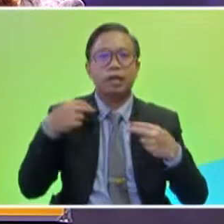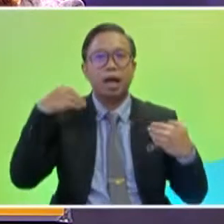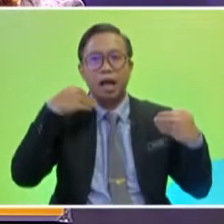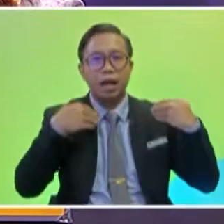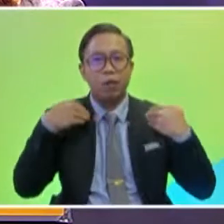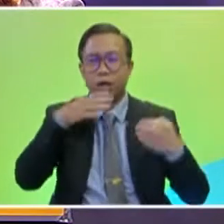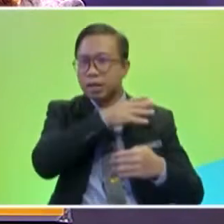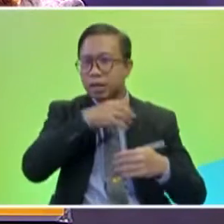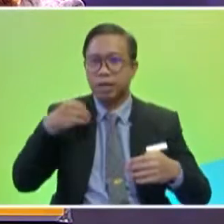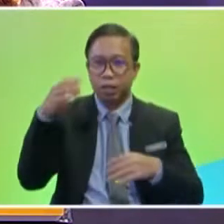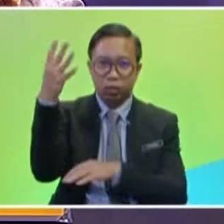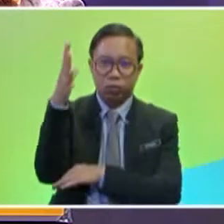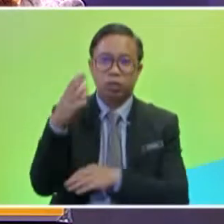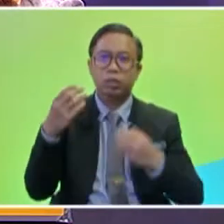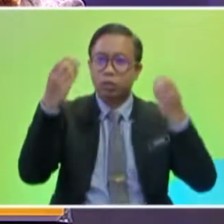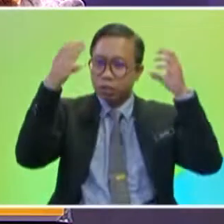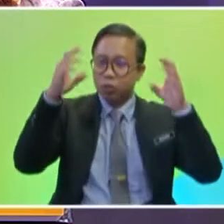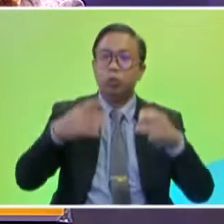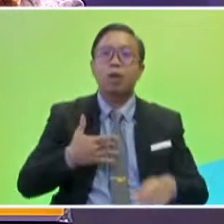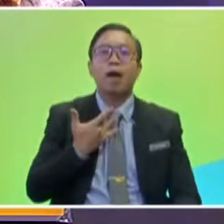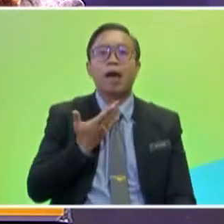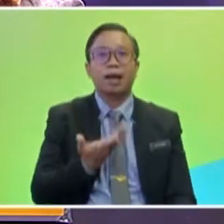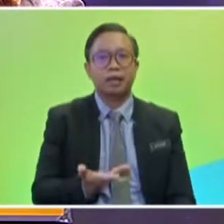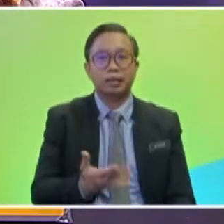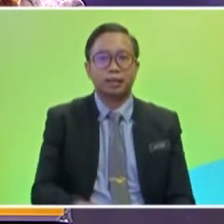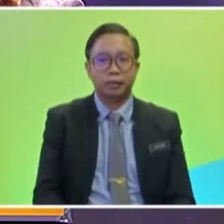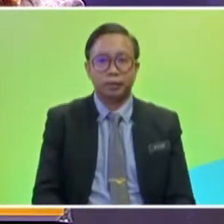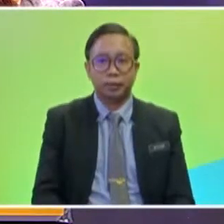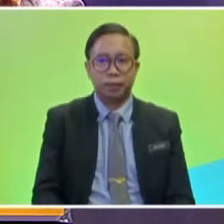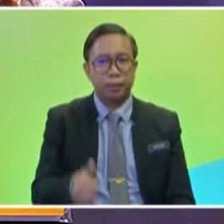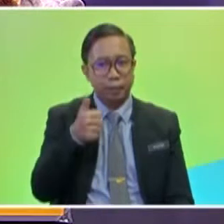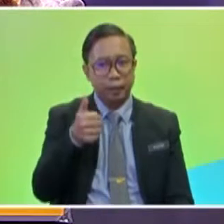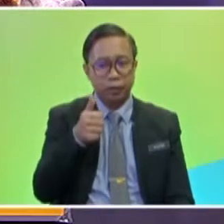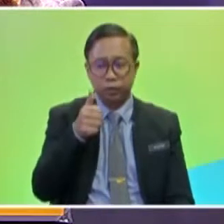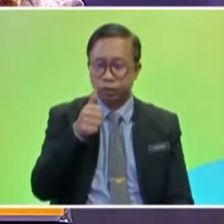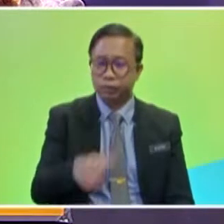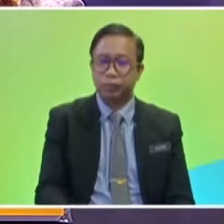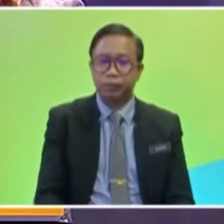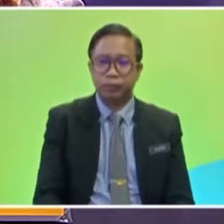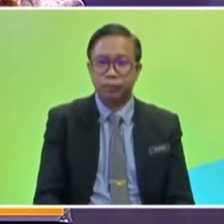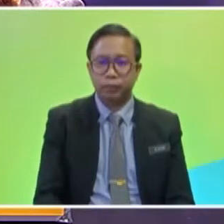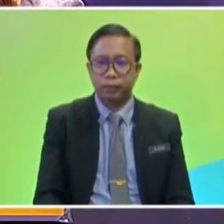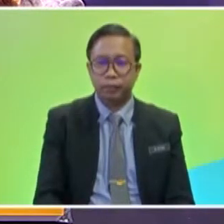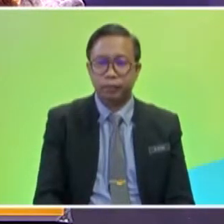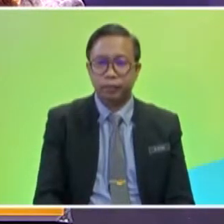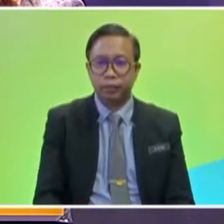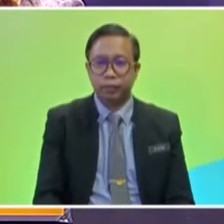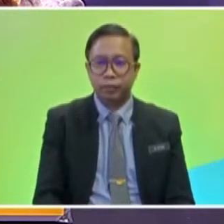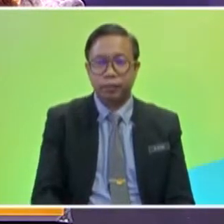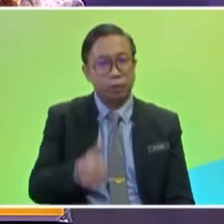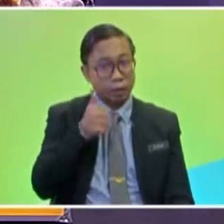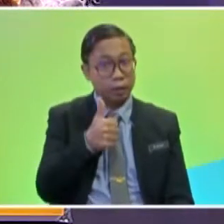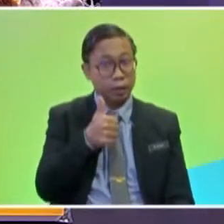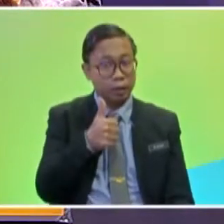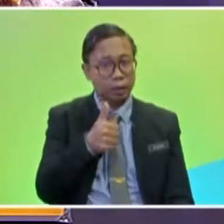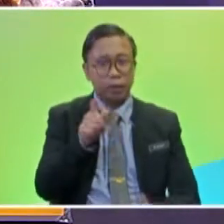jadi Higurashi memang apa ini Bagus terbaik hah Ih terbaik